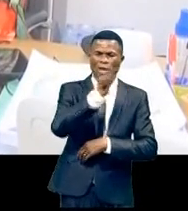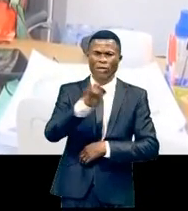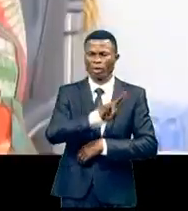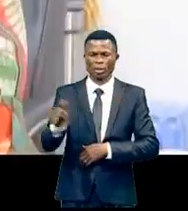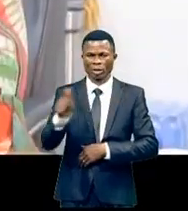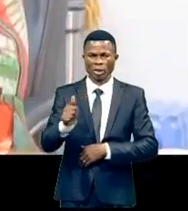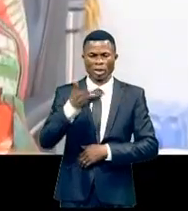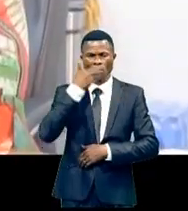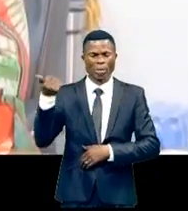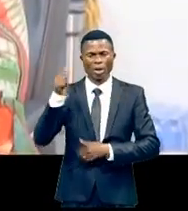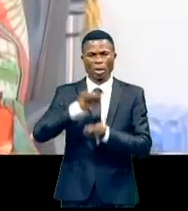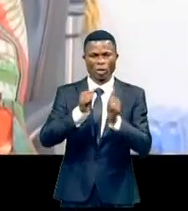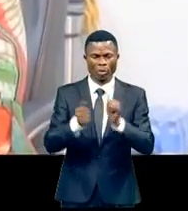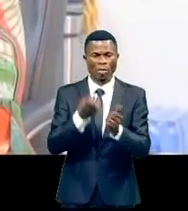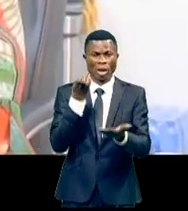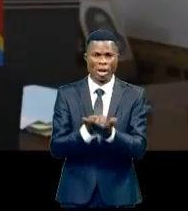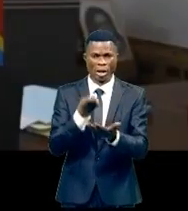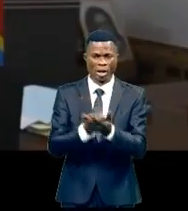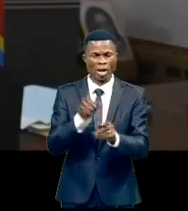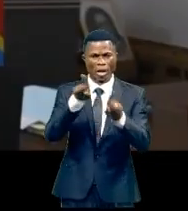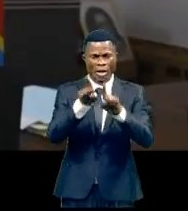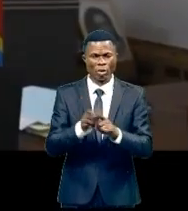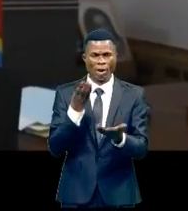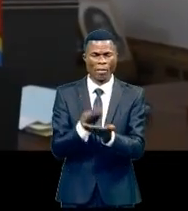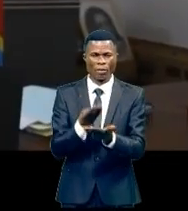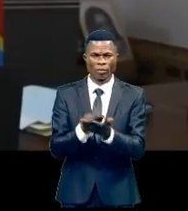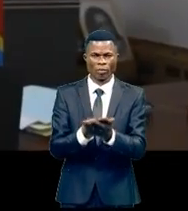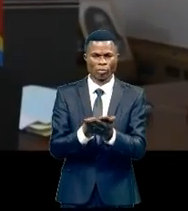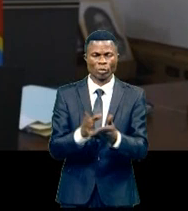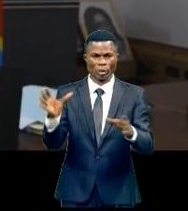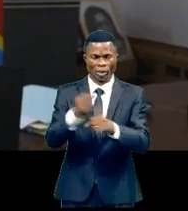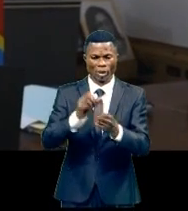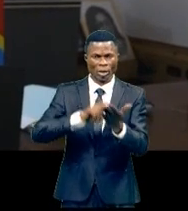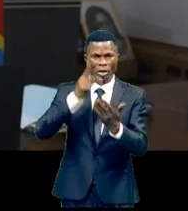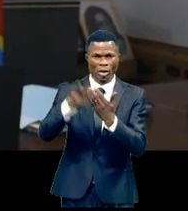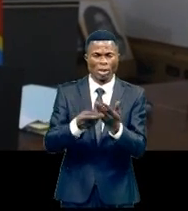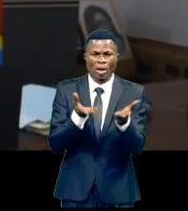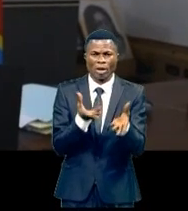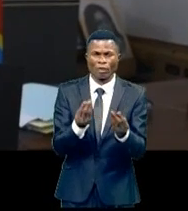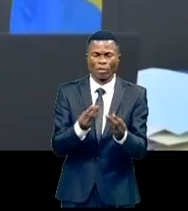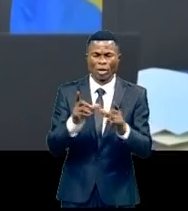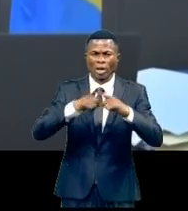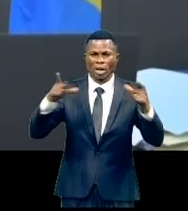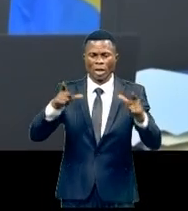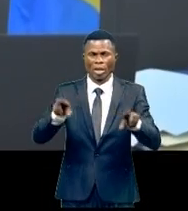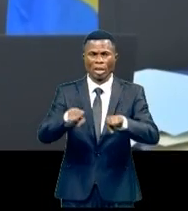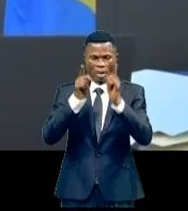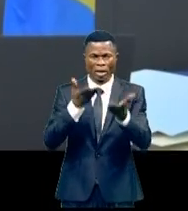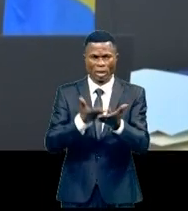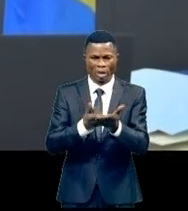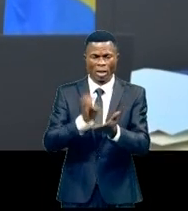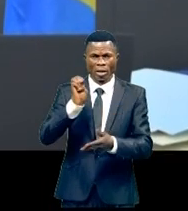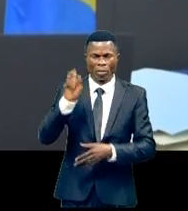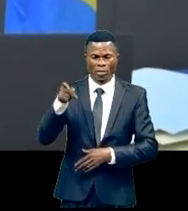une meilleure situation économique et budgétaire, la conclusion d'un programme des facilités élargies des crédits FEC avec le